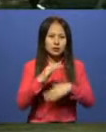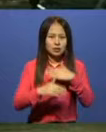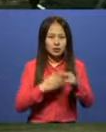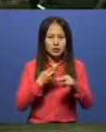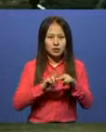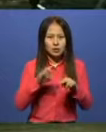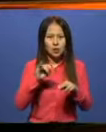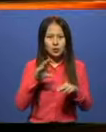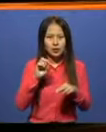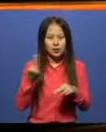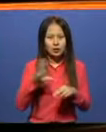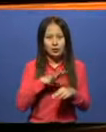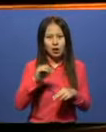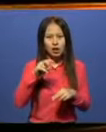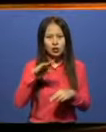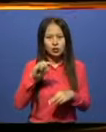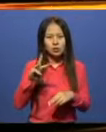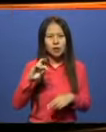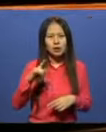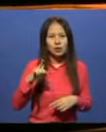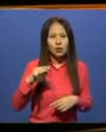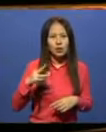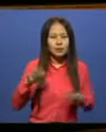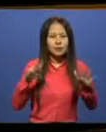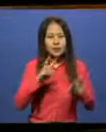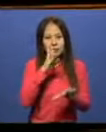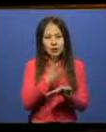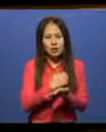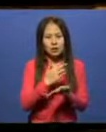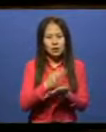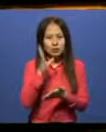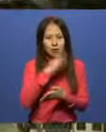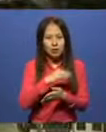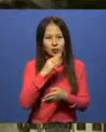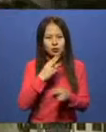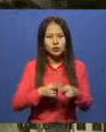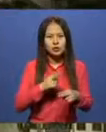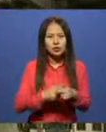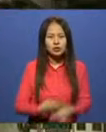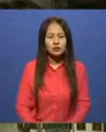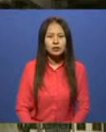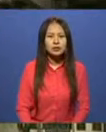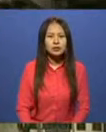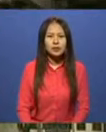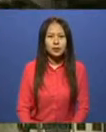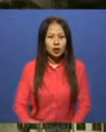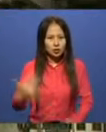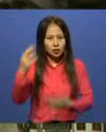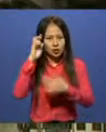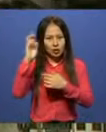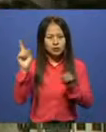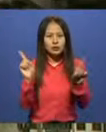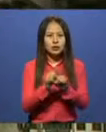өндірісі Бразилия, Алжир мен Моңғолия елдерінің ұлттық табысына айтарлықтай әсер етеді. Қазір үкімет бұл